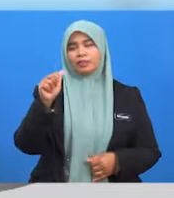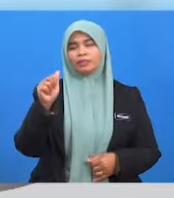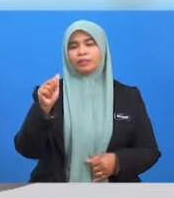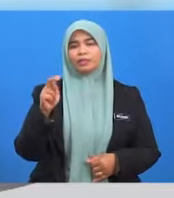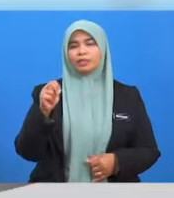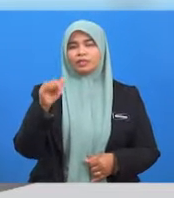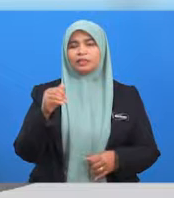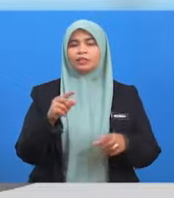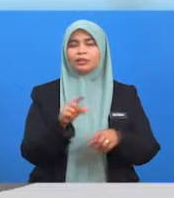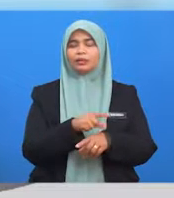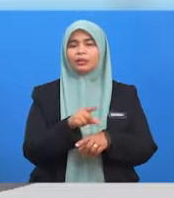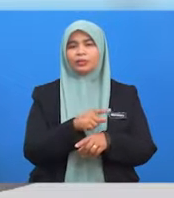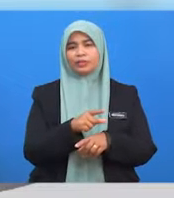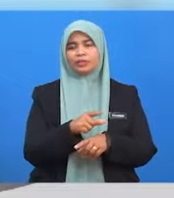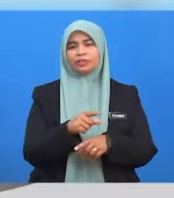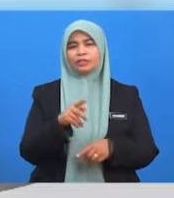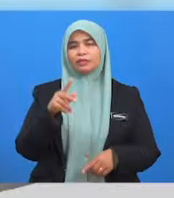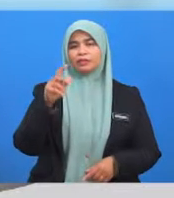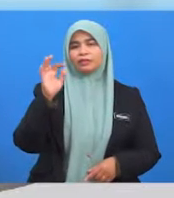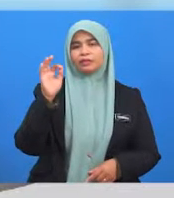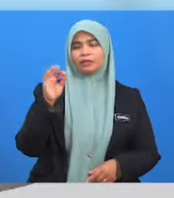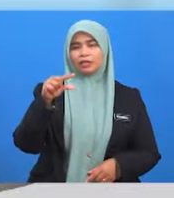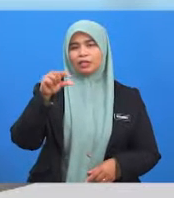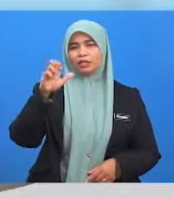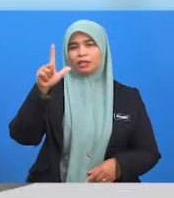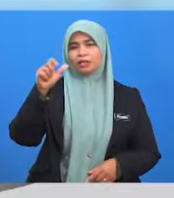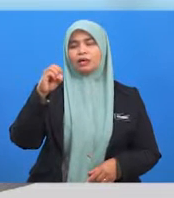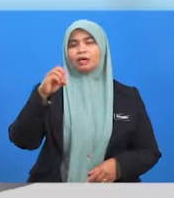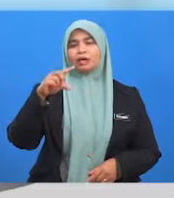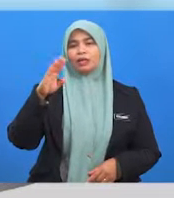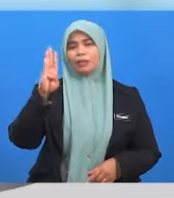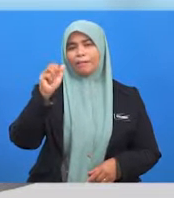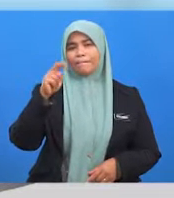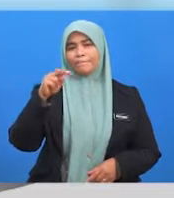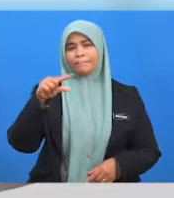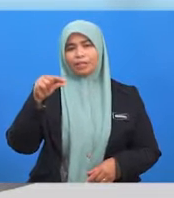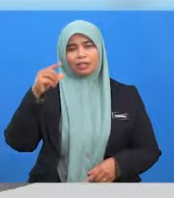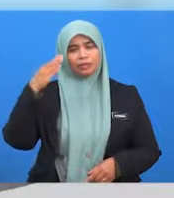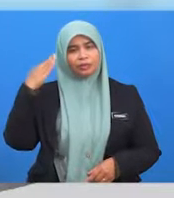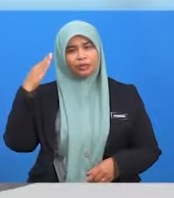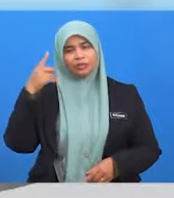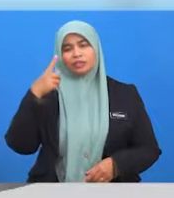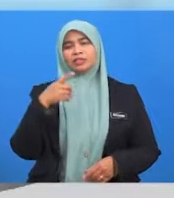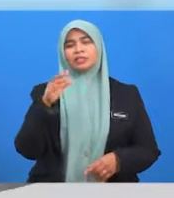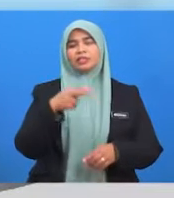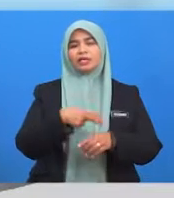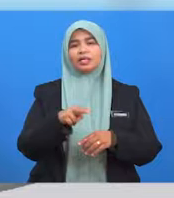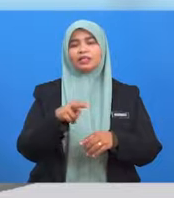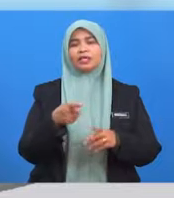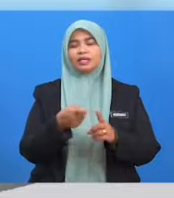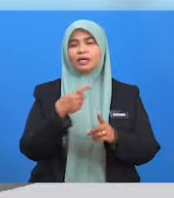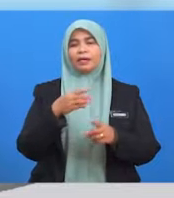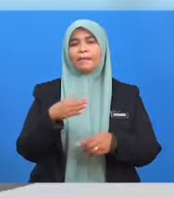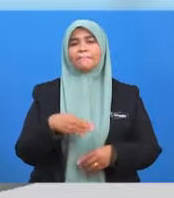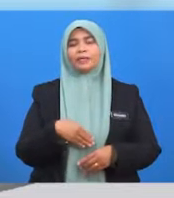bunyi berfrekuensi tinggi yang dihantar menerusi perut ibu dan